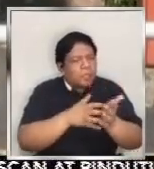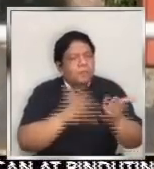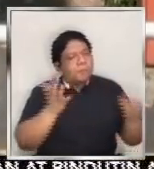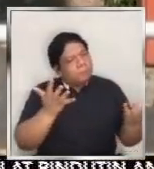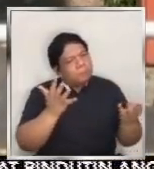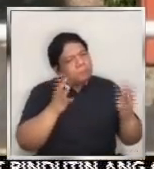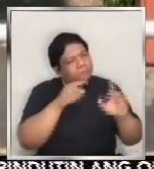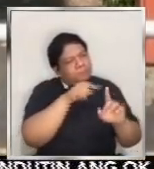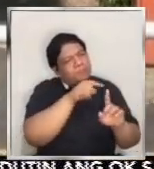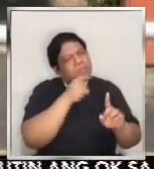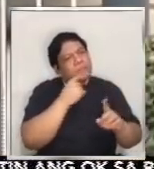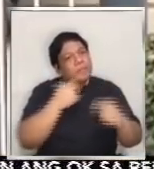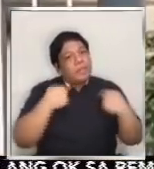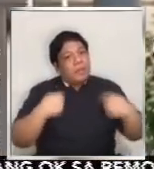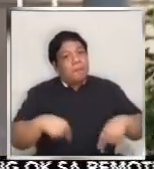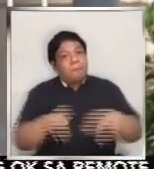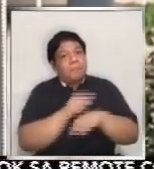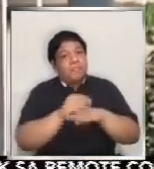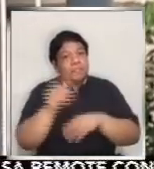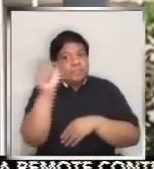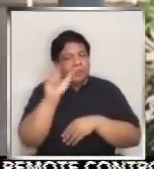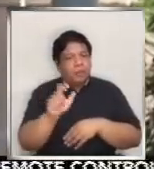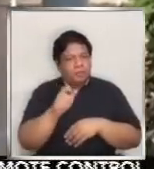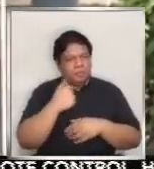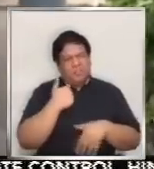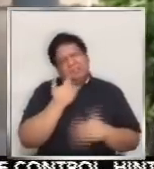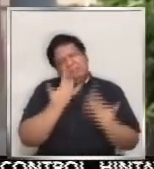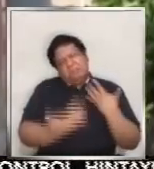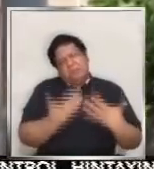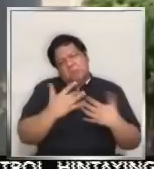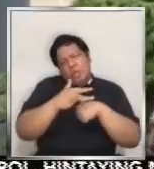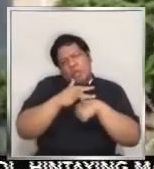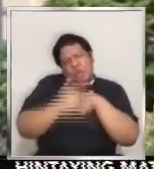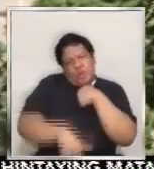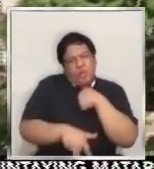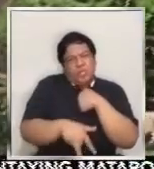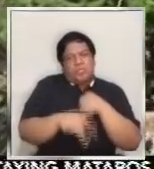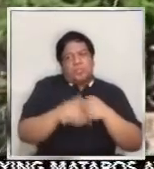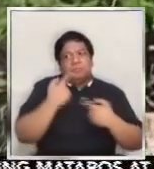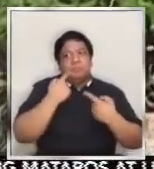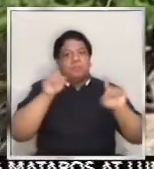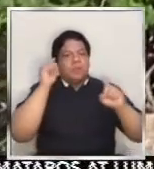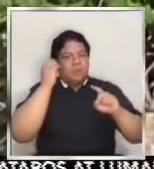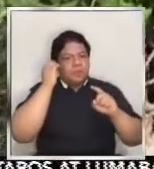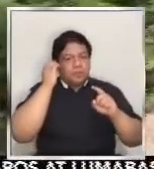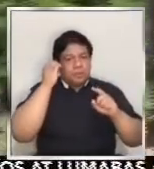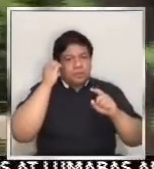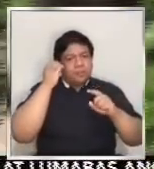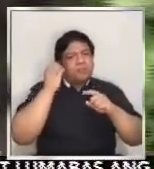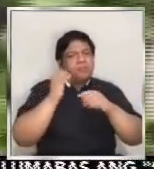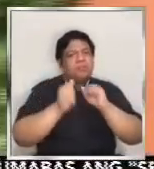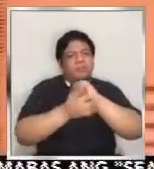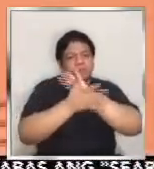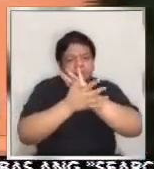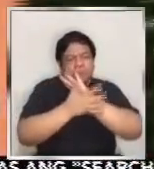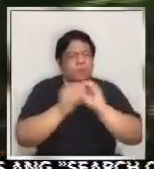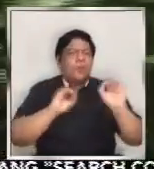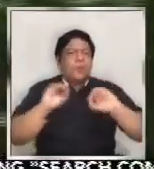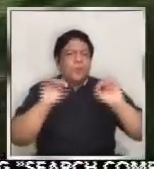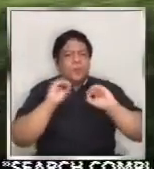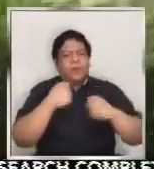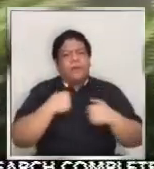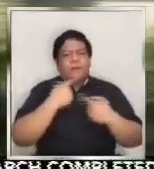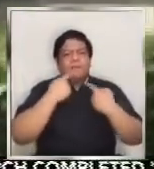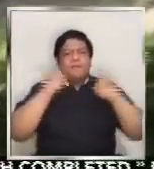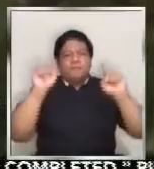Italy, masyado pang maaga para sabihing napagtagumpayan na ang COVID-19. Wala pa raw itong scientific evidence. Ganito rin ang